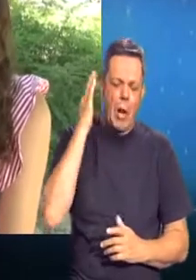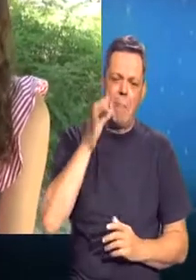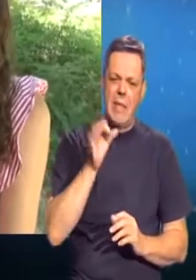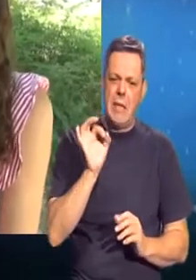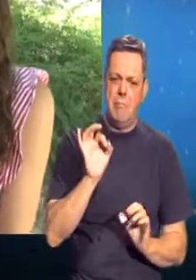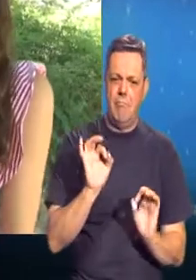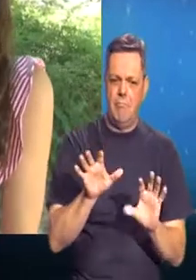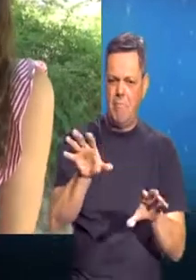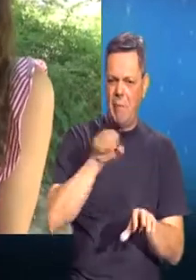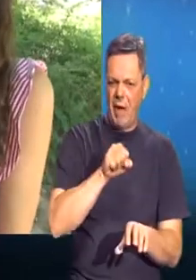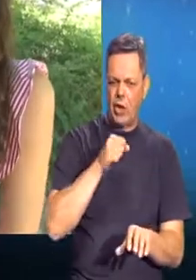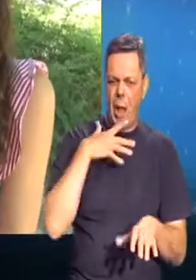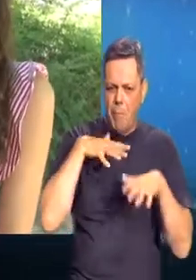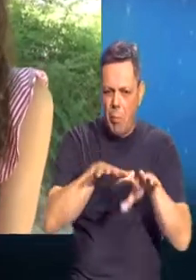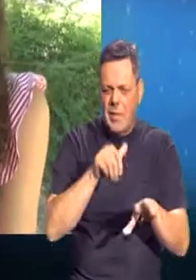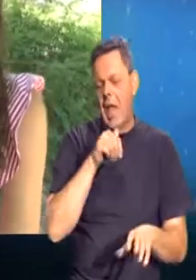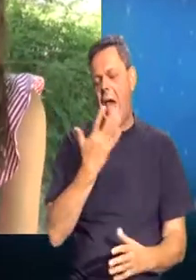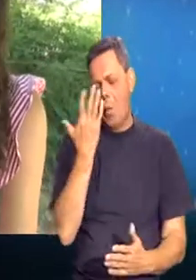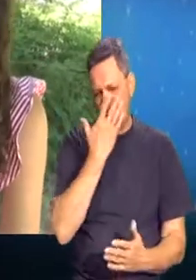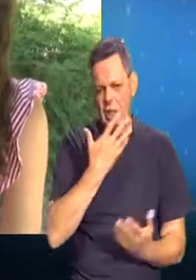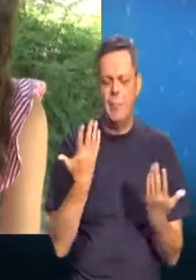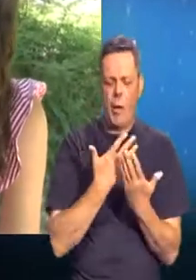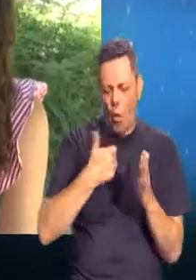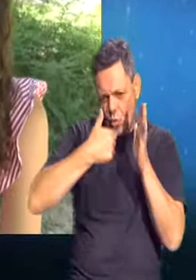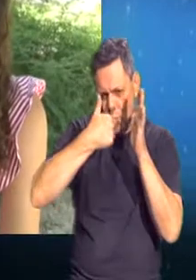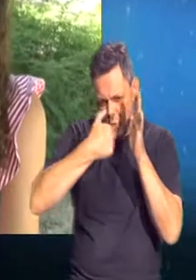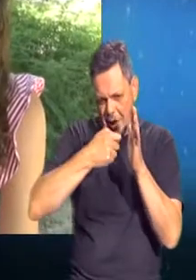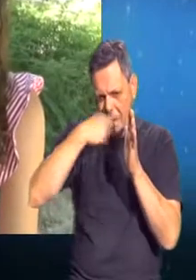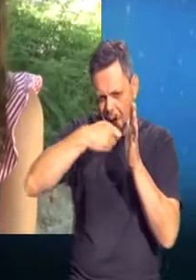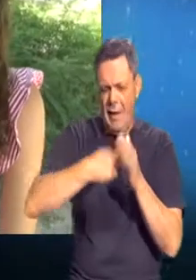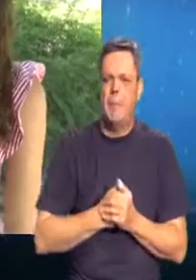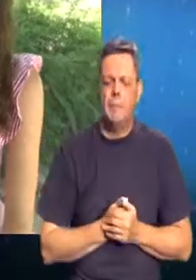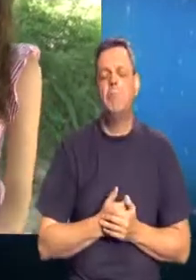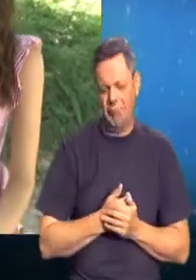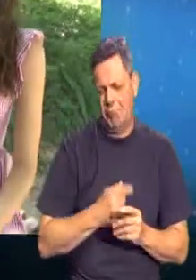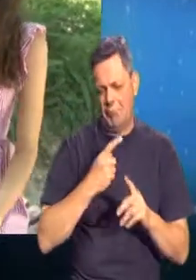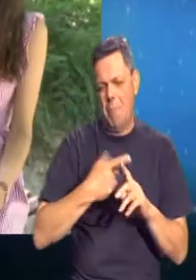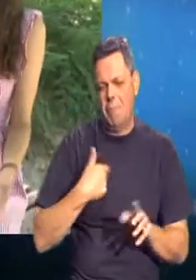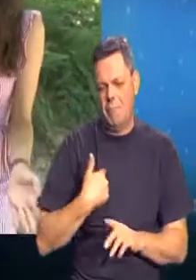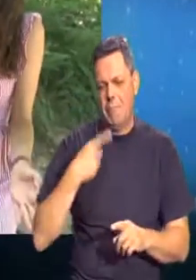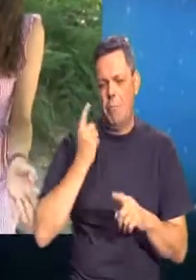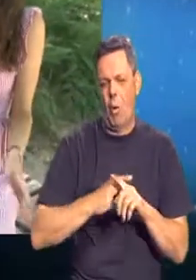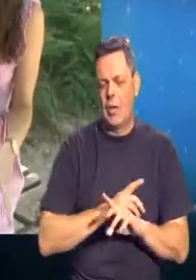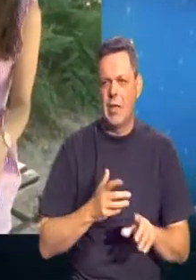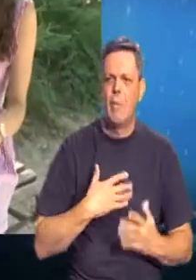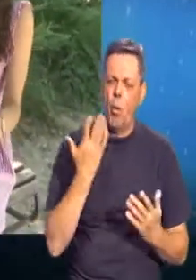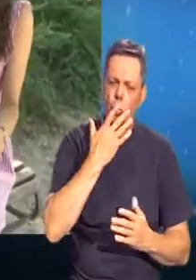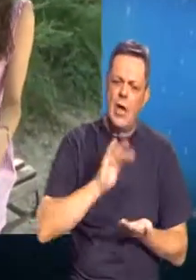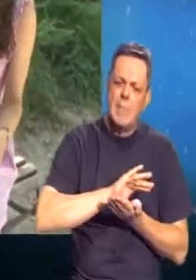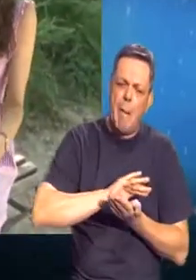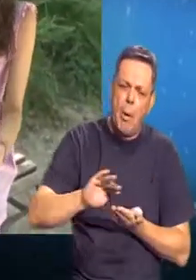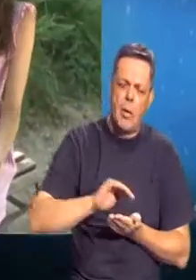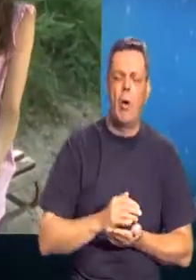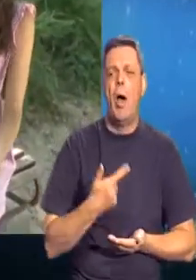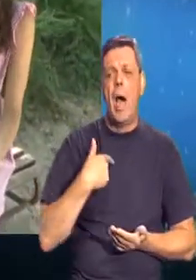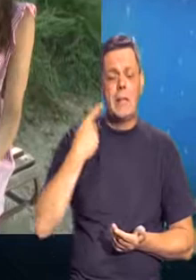biti privlačna i publici, a i samim učenicima koji su snimali. I bila je. I bila je. Ja mislim da je bila učenicima